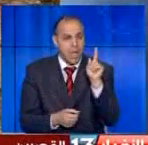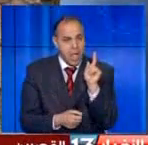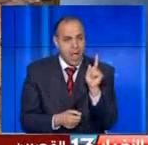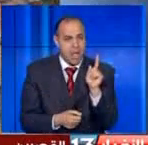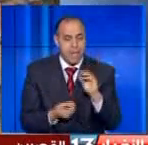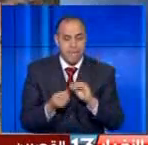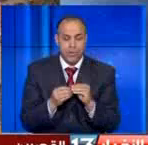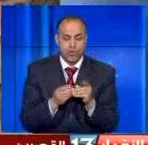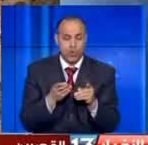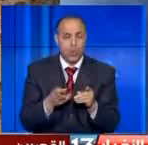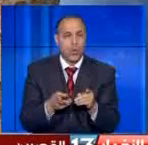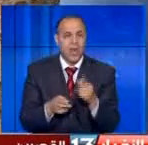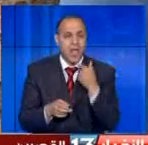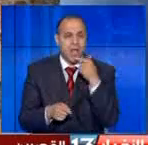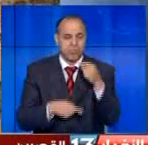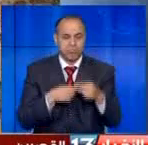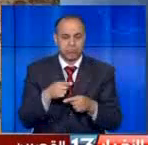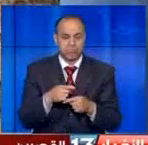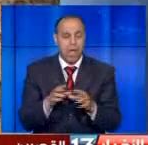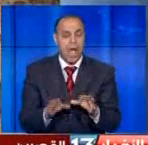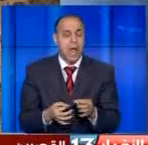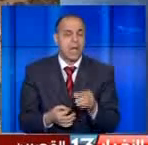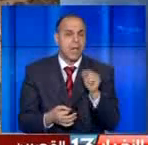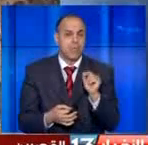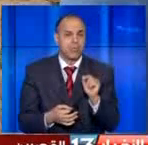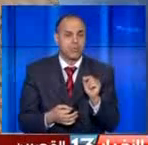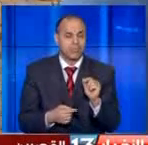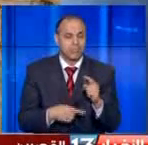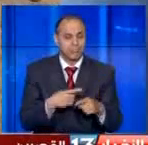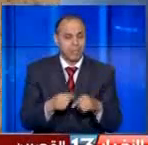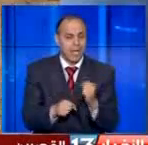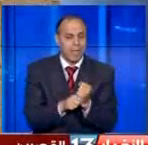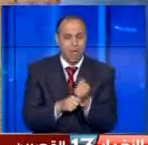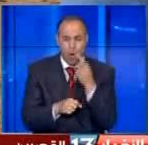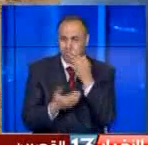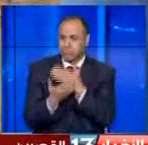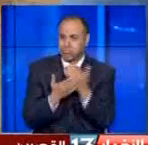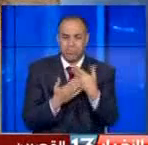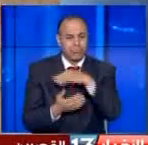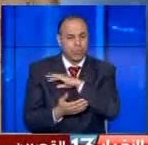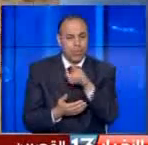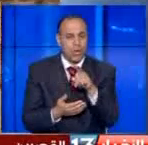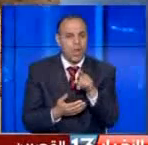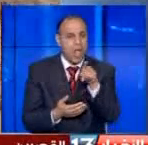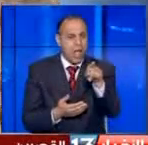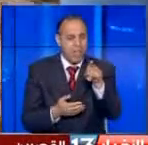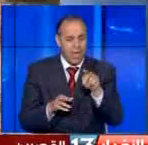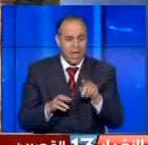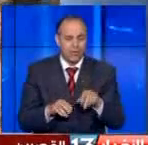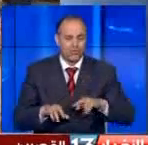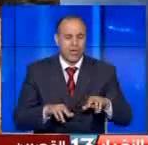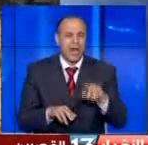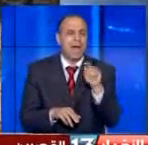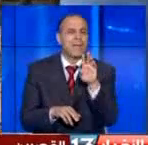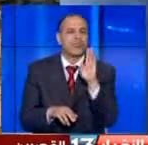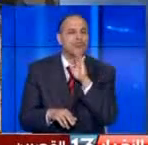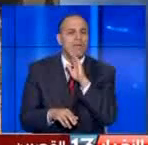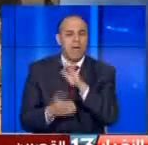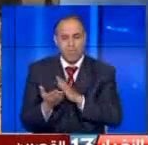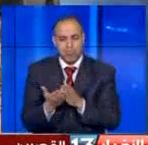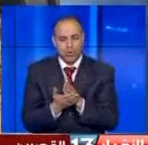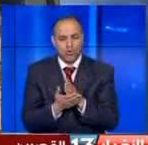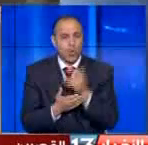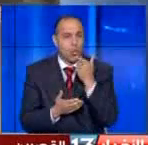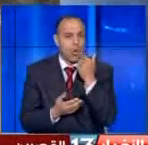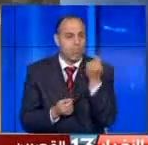هذه الاشكالات يبدو انها تسير نحو الحل باستئناف المقاول أشغال تهيئة شارع 14 من جانفي، وهو مشروع رصدت